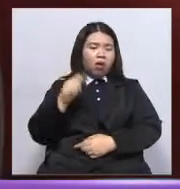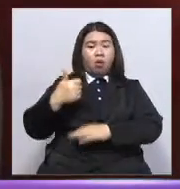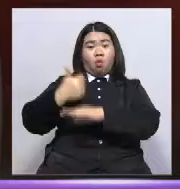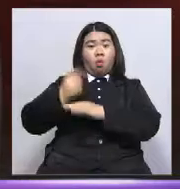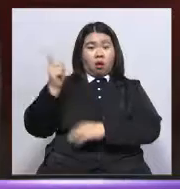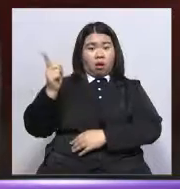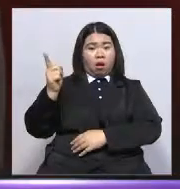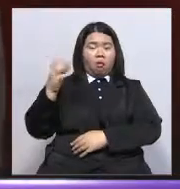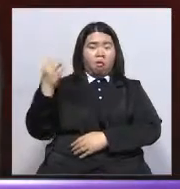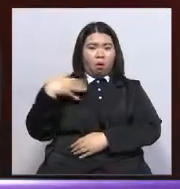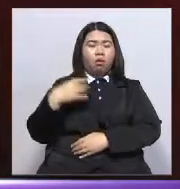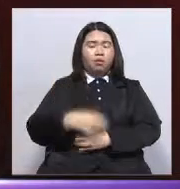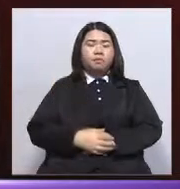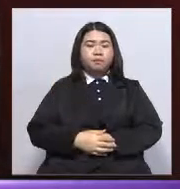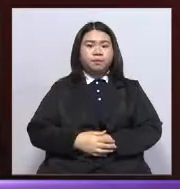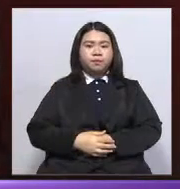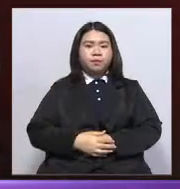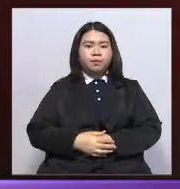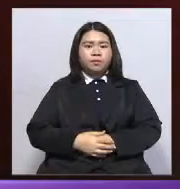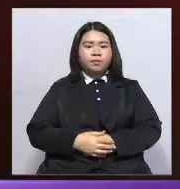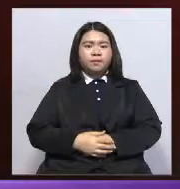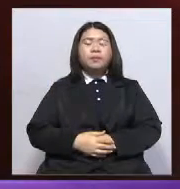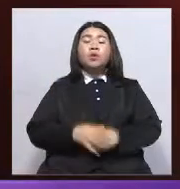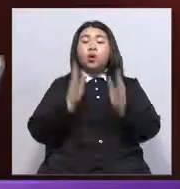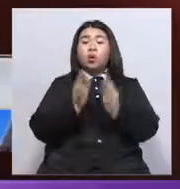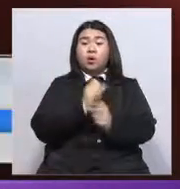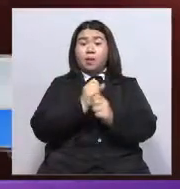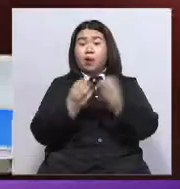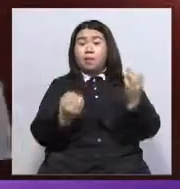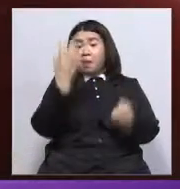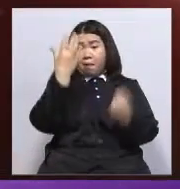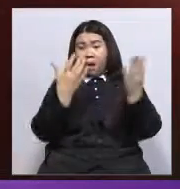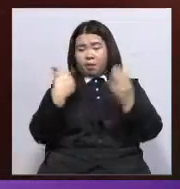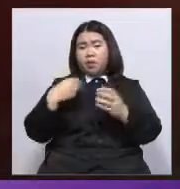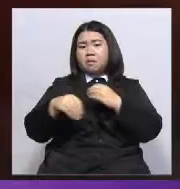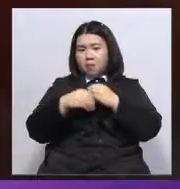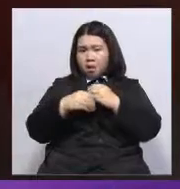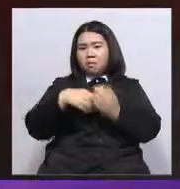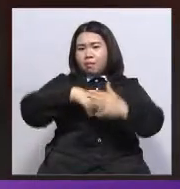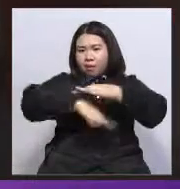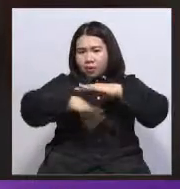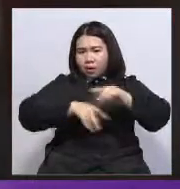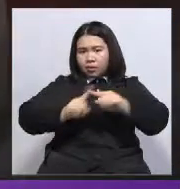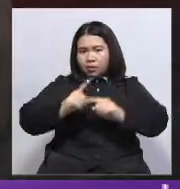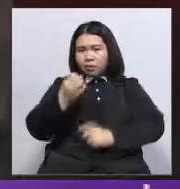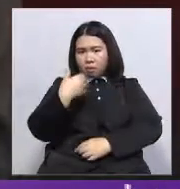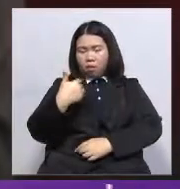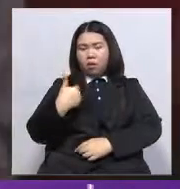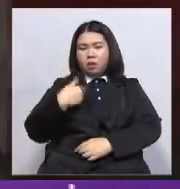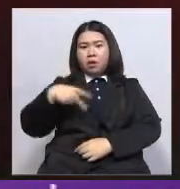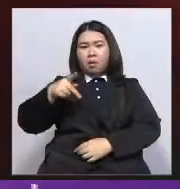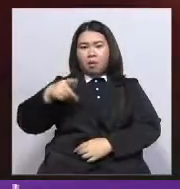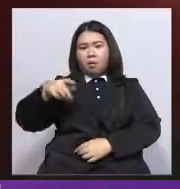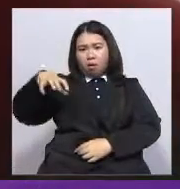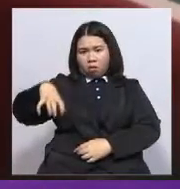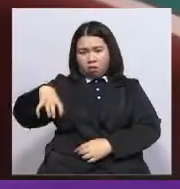การฮะภายหลังจากที่ทางเจ้าที่กรมอุทยานมาให้เพิ่มเติมนะฮะคณะกรรมการของปปป.เขา